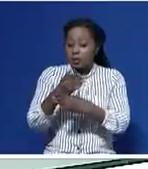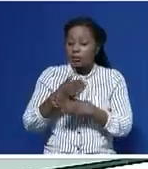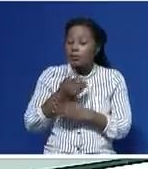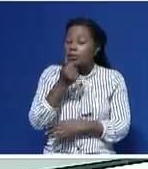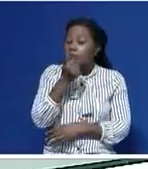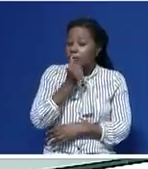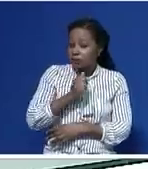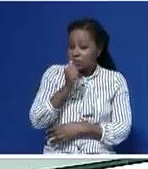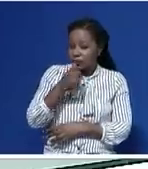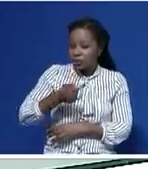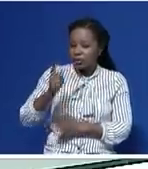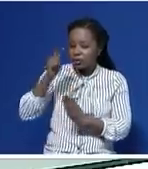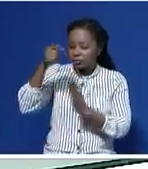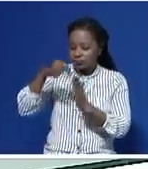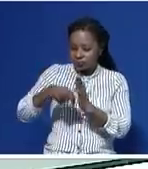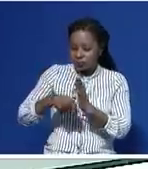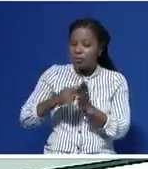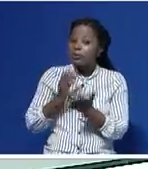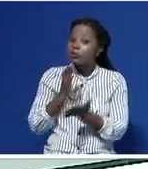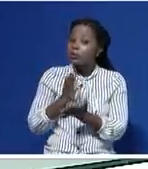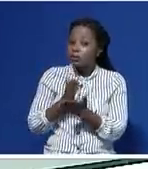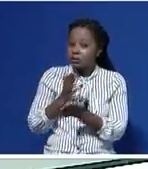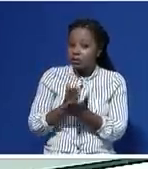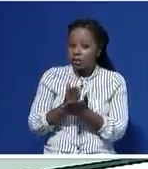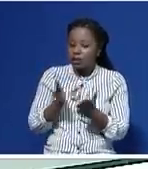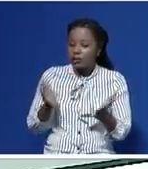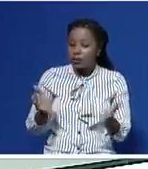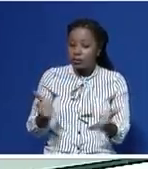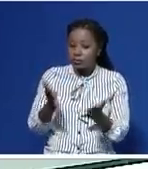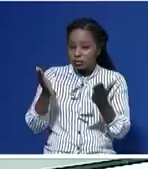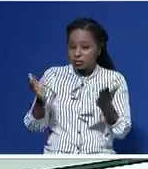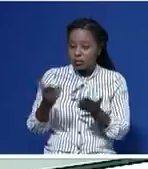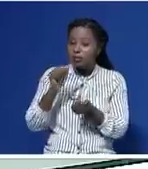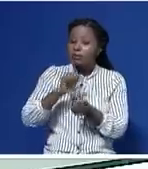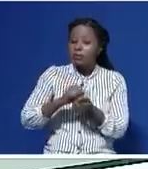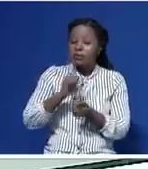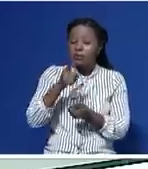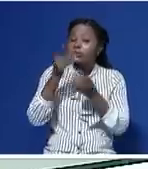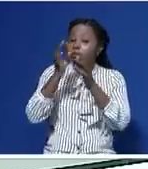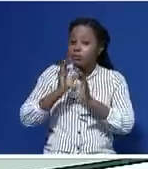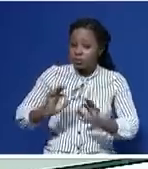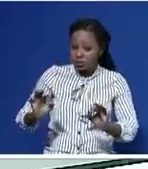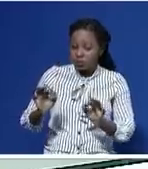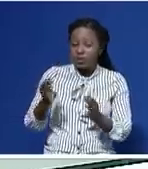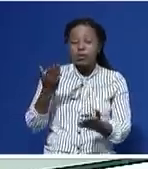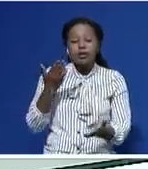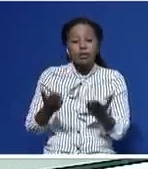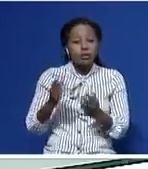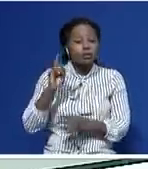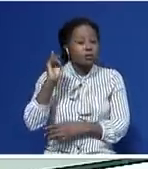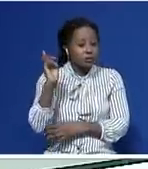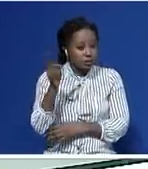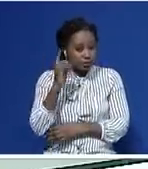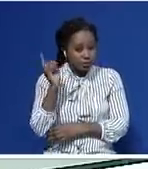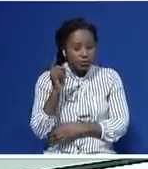Azam yamejikita katika kuhakikisha kwamba yanazalisha bidhaa zenye ubora wa kiwango cha